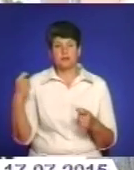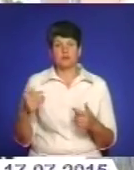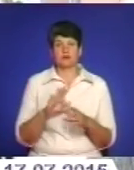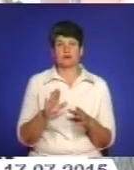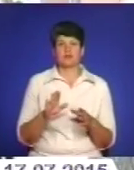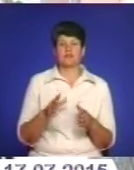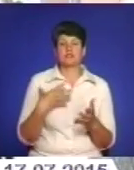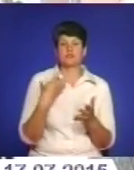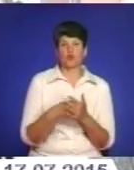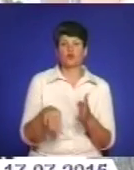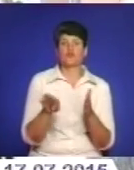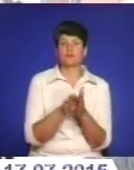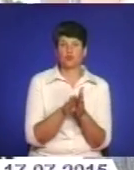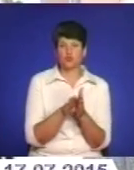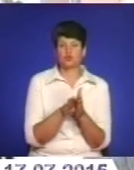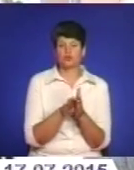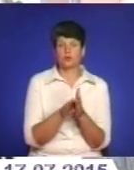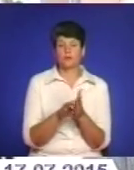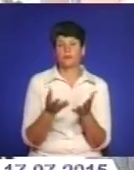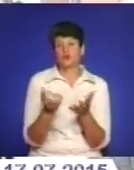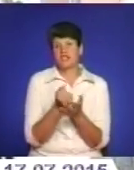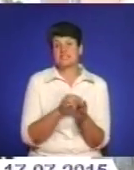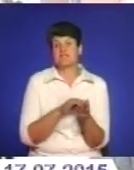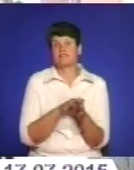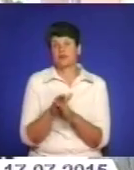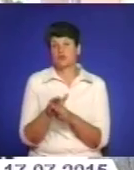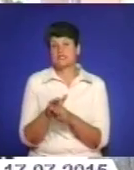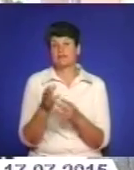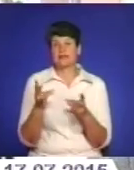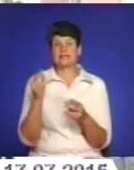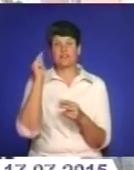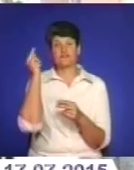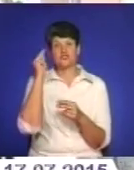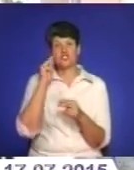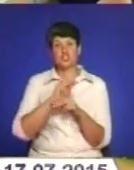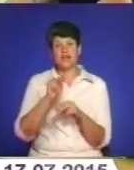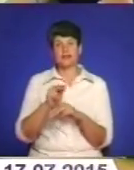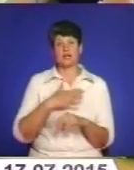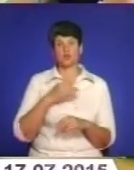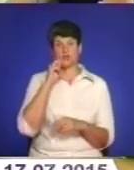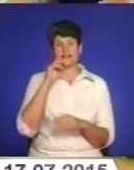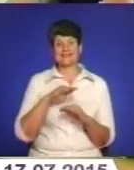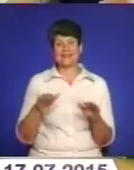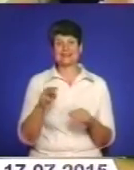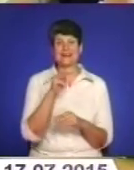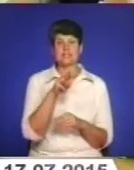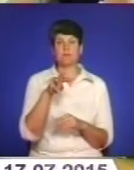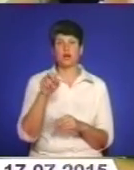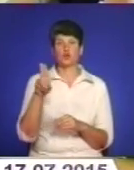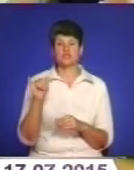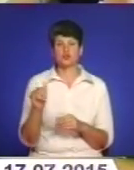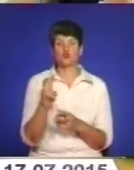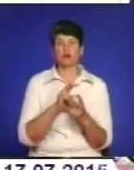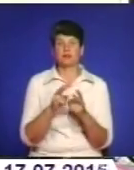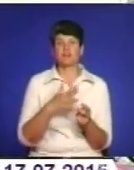свою відпустку, виходить, що використав на навчання наших українських дітей. Тарас Малюжинський шукатиме в